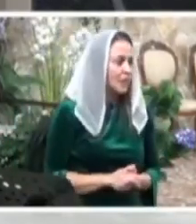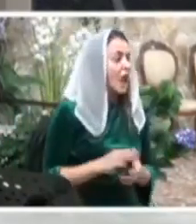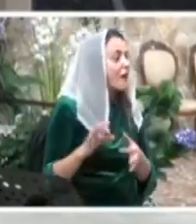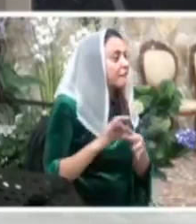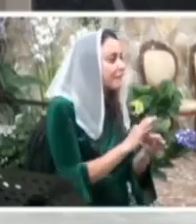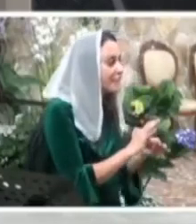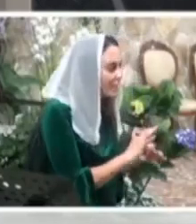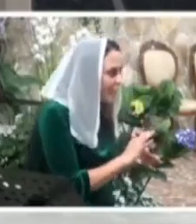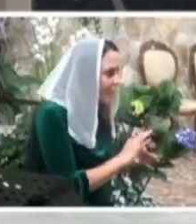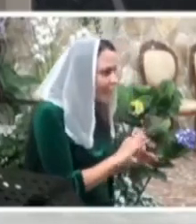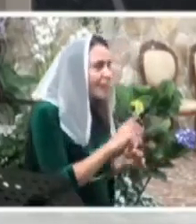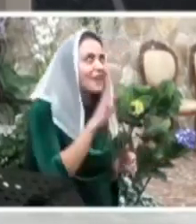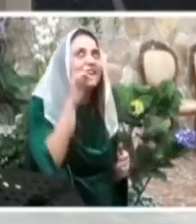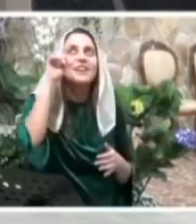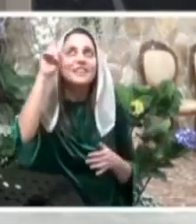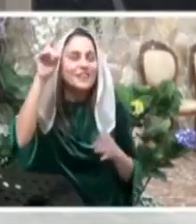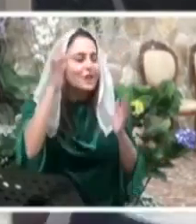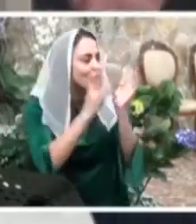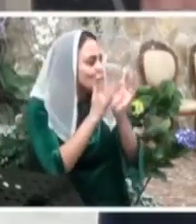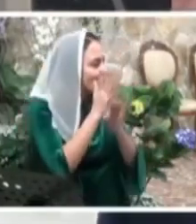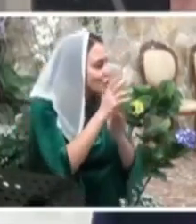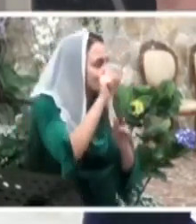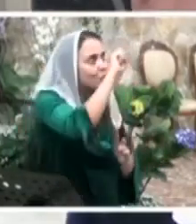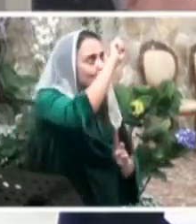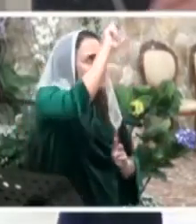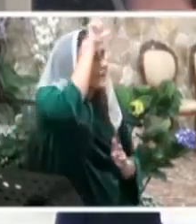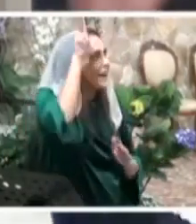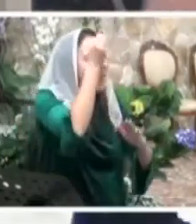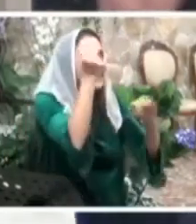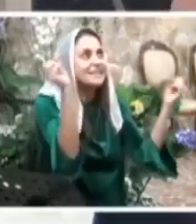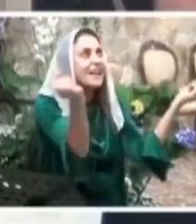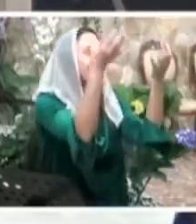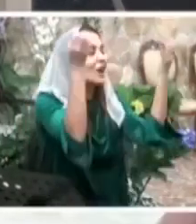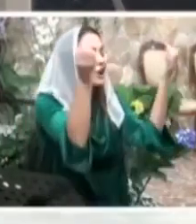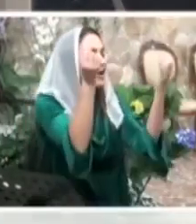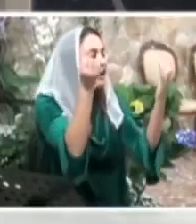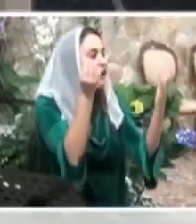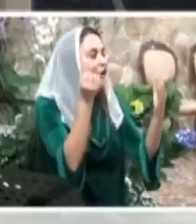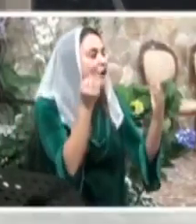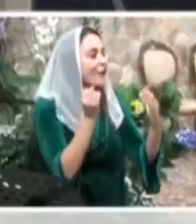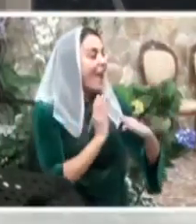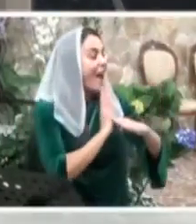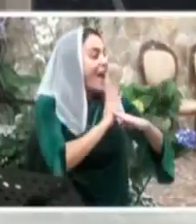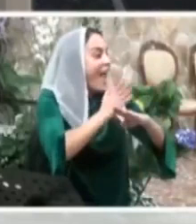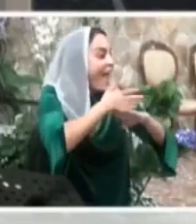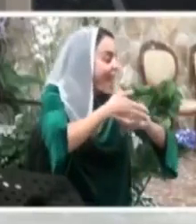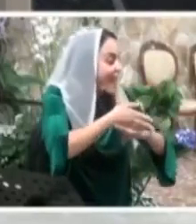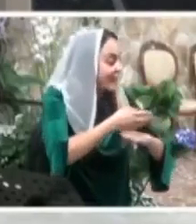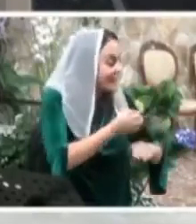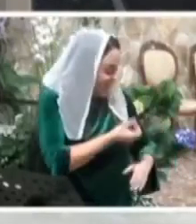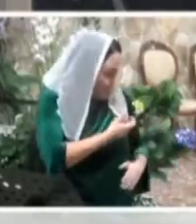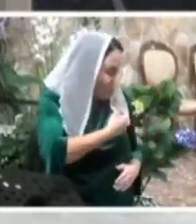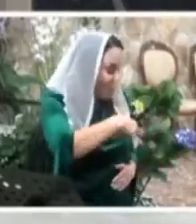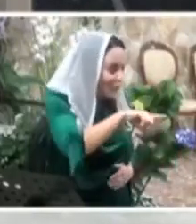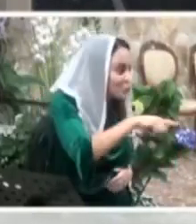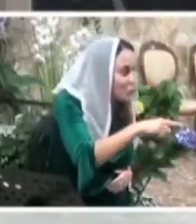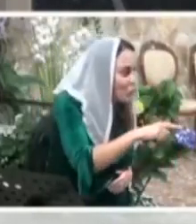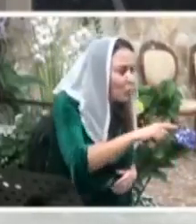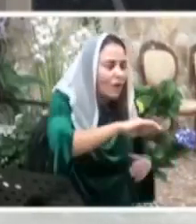affinché possa entrare il Re di gloria. Chi è il Re di gloria?